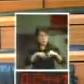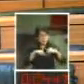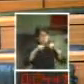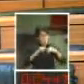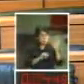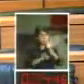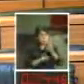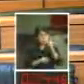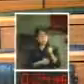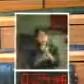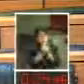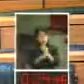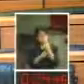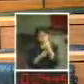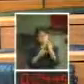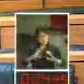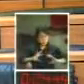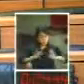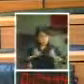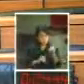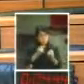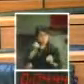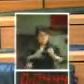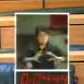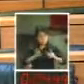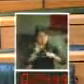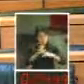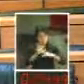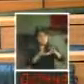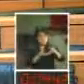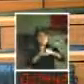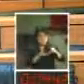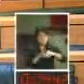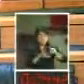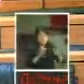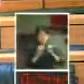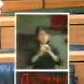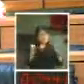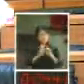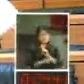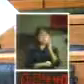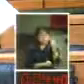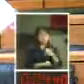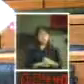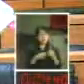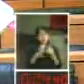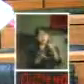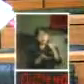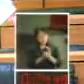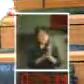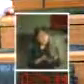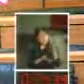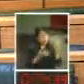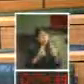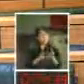ะปูเรือใบเหล่านี้ไม่มีในพื้นที่ครับท่านกรรมาธิการครับแต่งบประมาณเหล่านี้เขาเคยขอจากกรรมาธิ